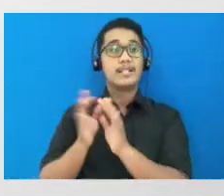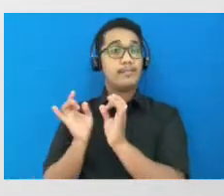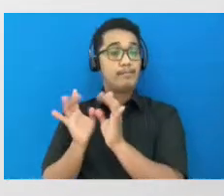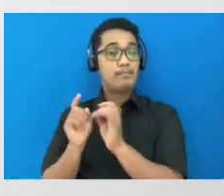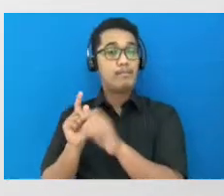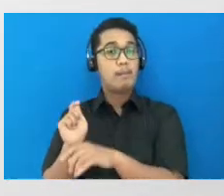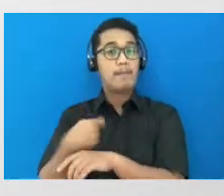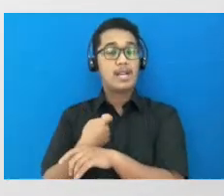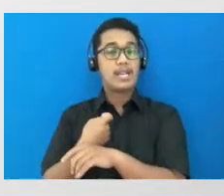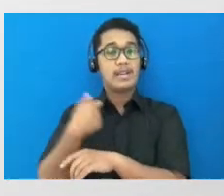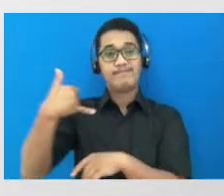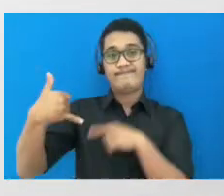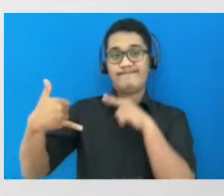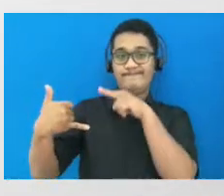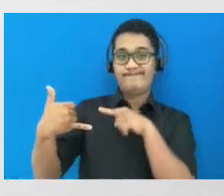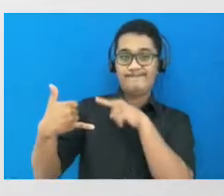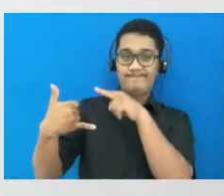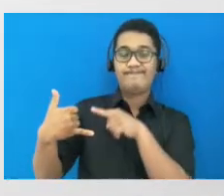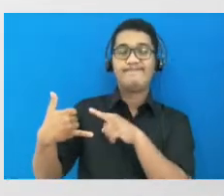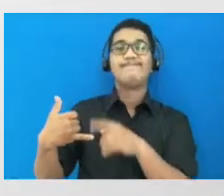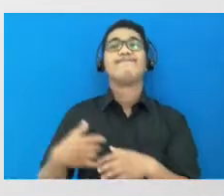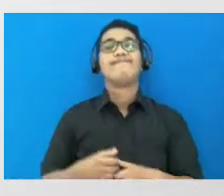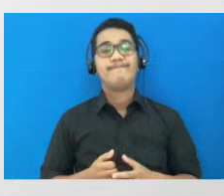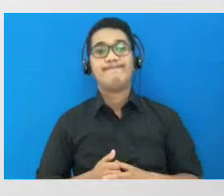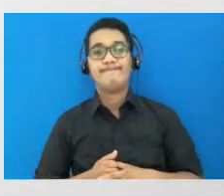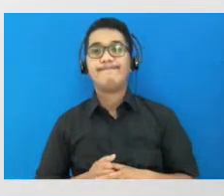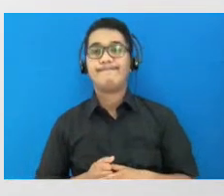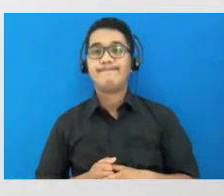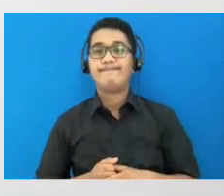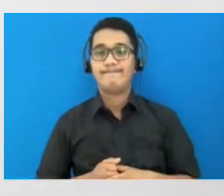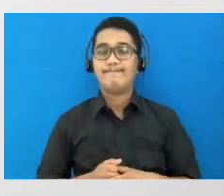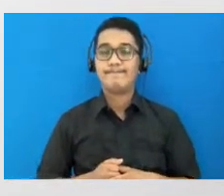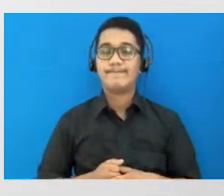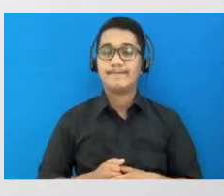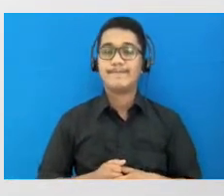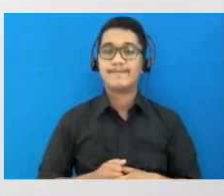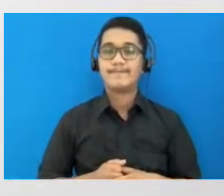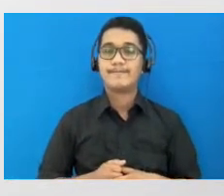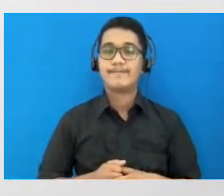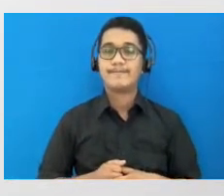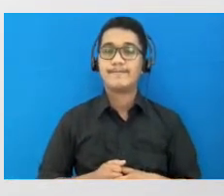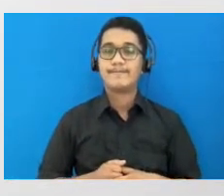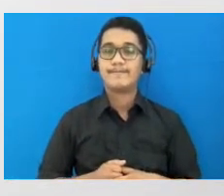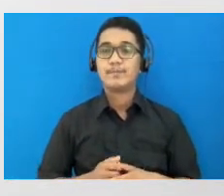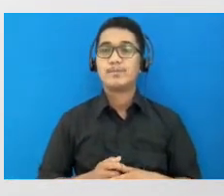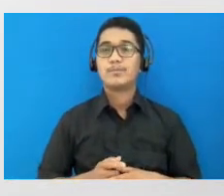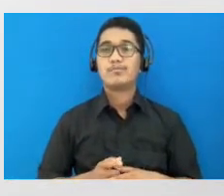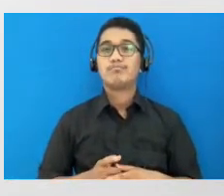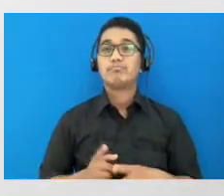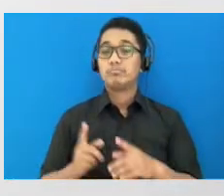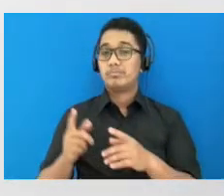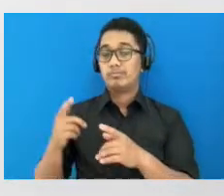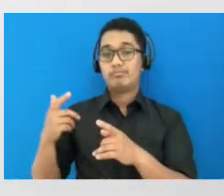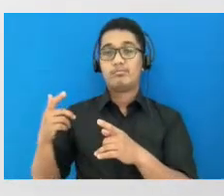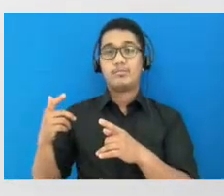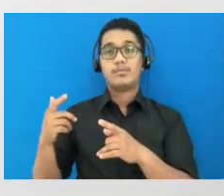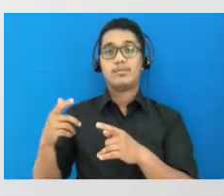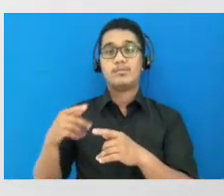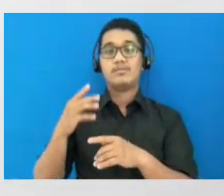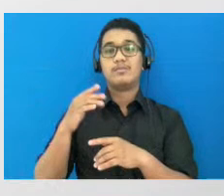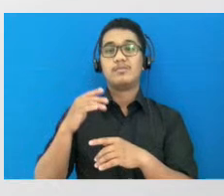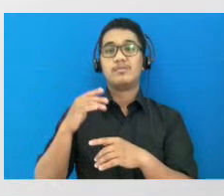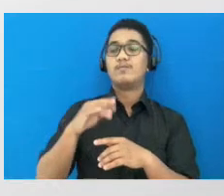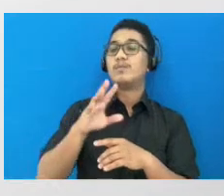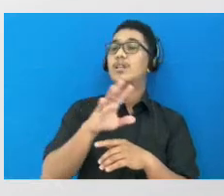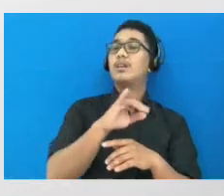menggunakan mobile phone atau gadget. Nah, dua hal ini tidak diikuti dengan IT